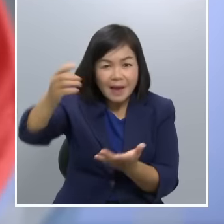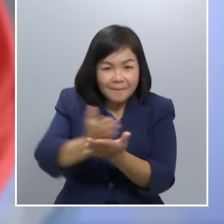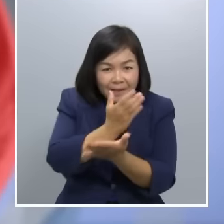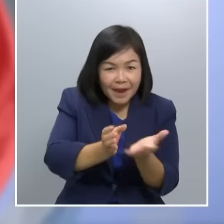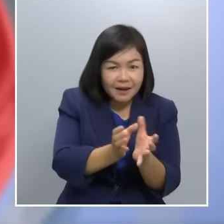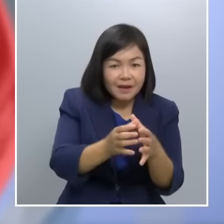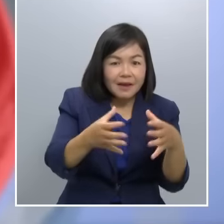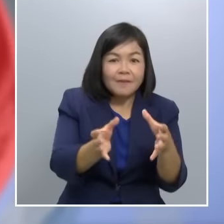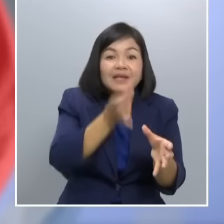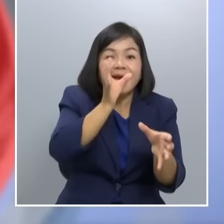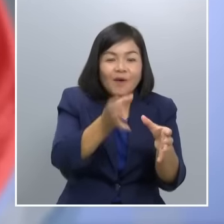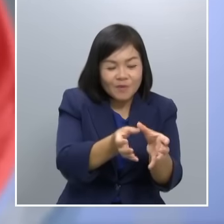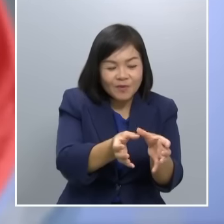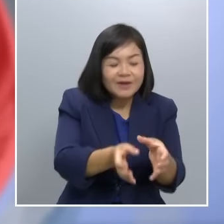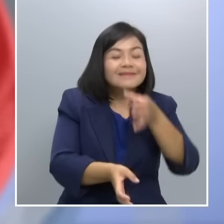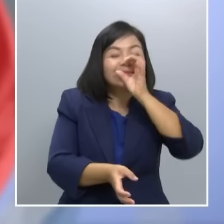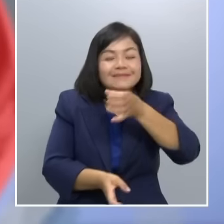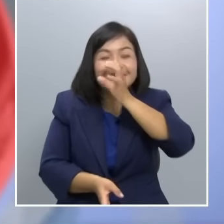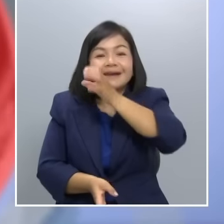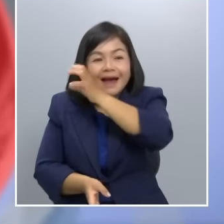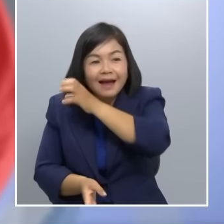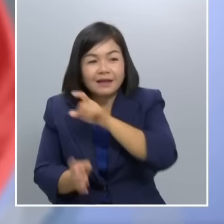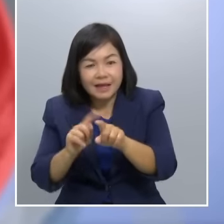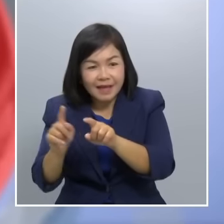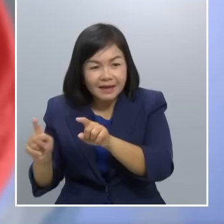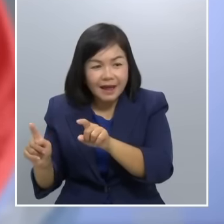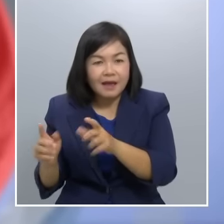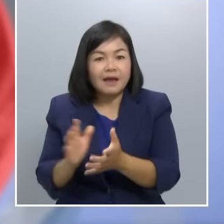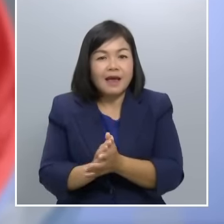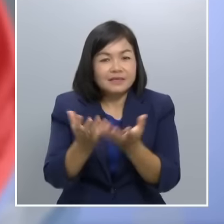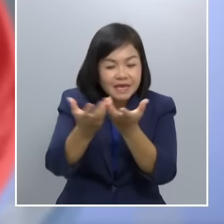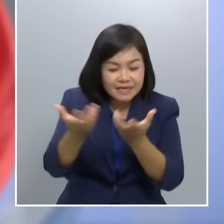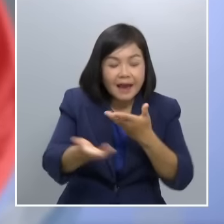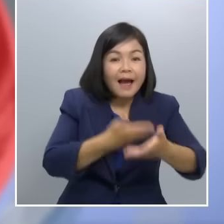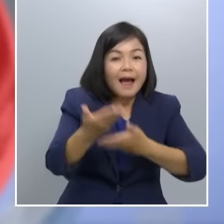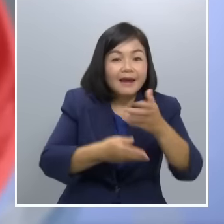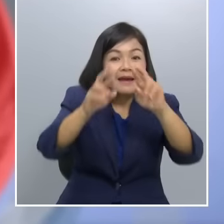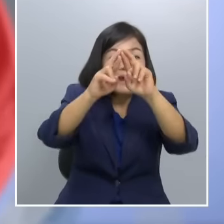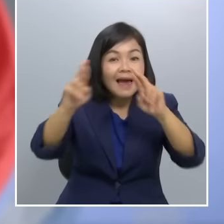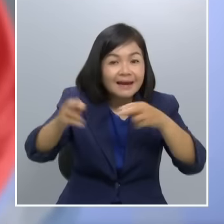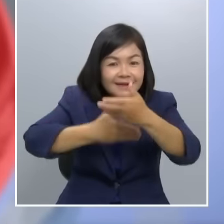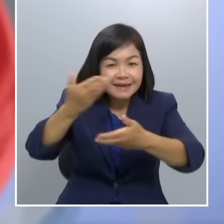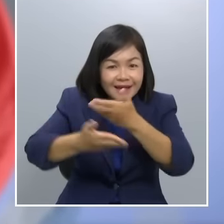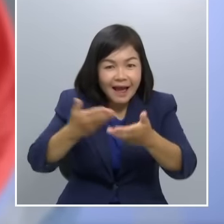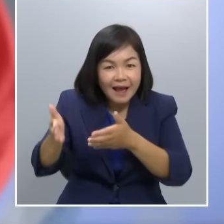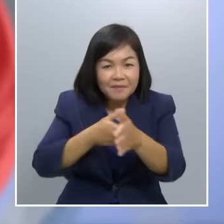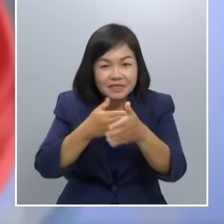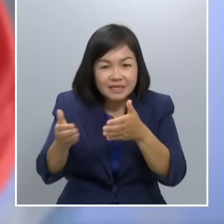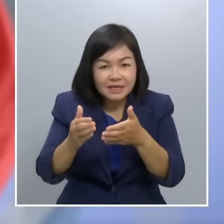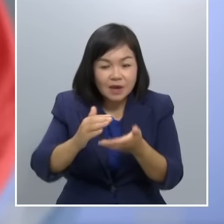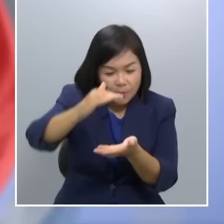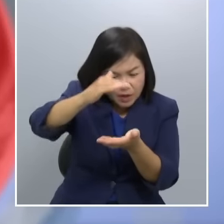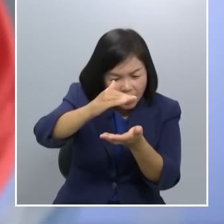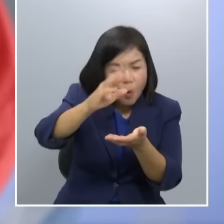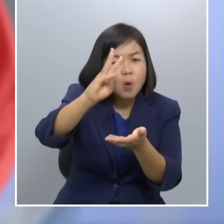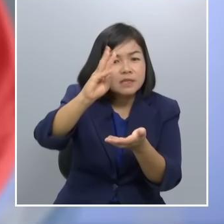แยกเป็นขวดเล็กๆอย่างเงี้ย 300 300 MLนะครับแล้วก็ขายอือขายขวน 60บาทเใช่ค่ะ